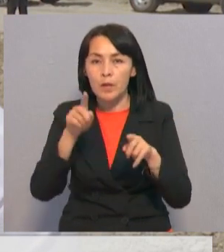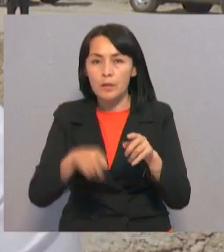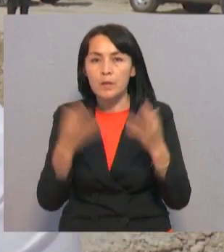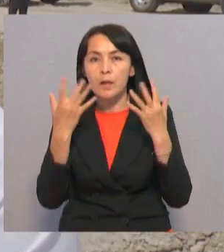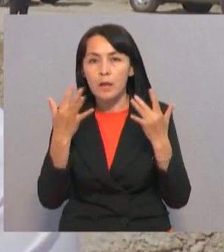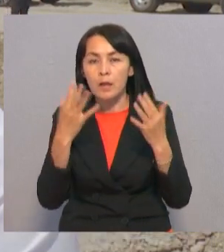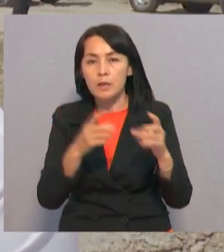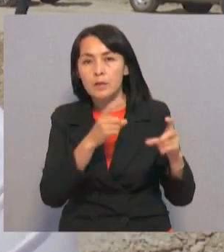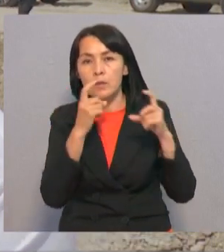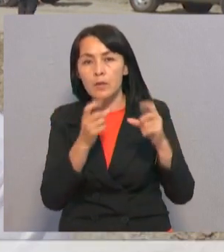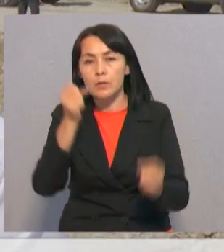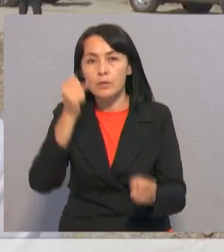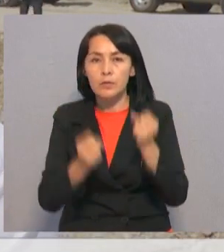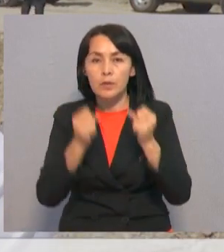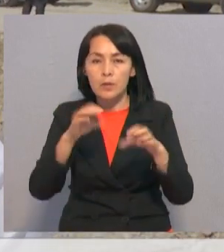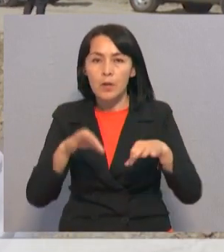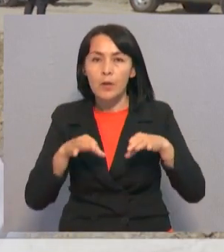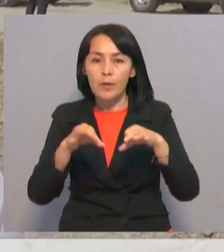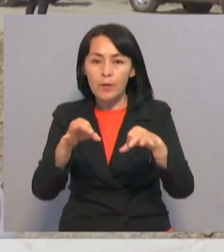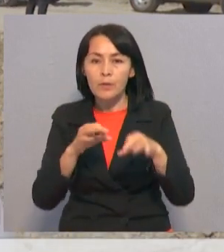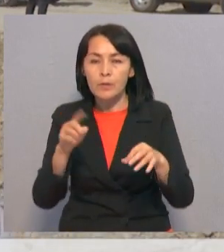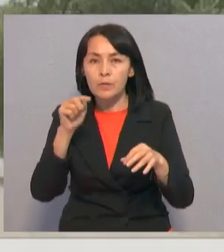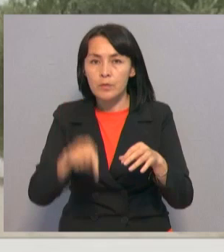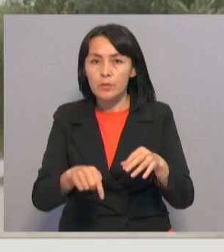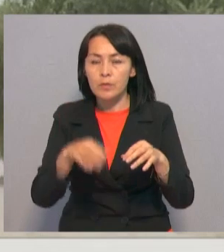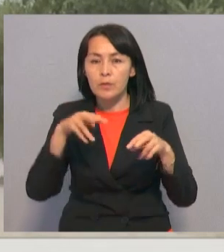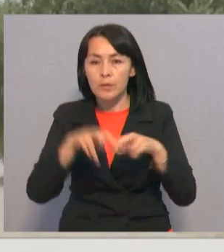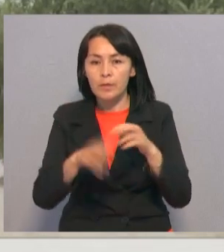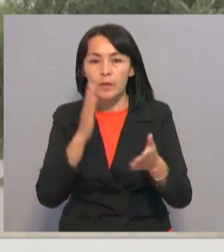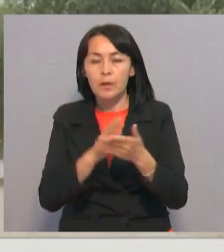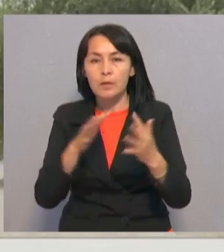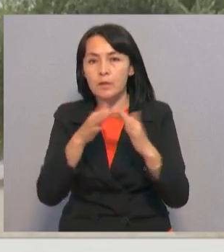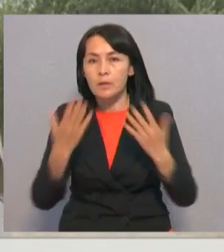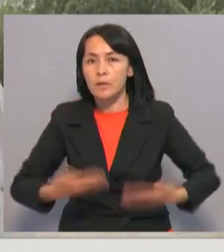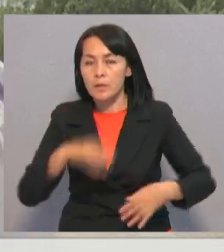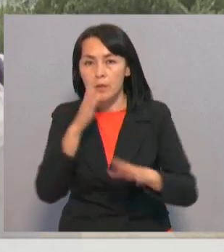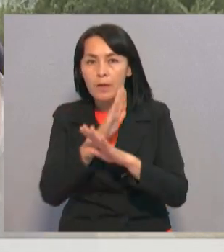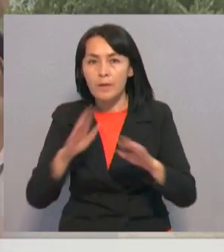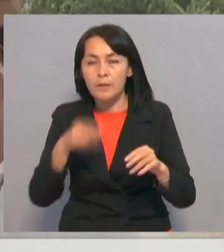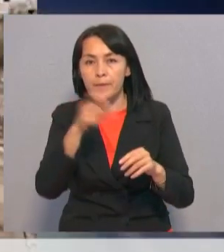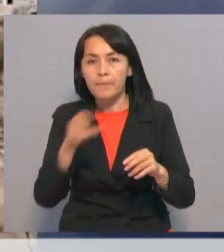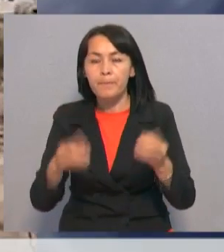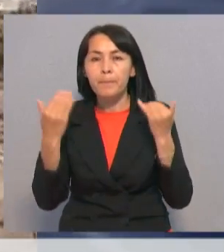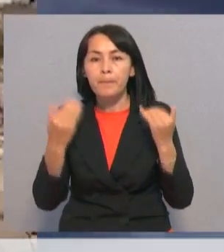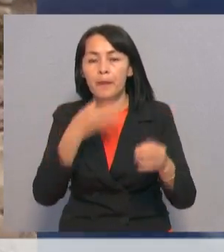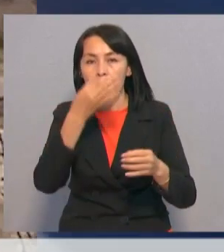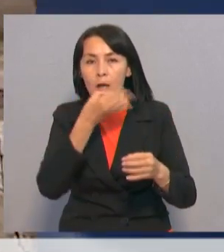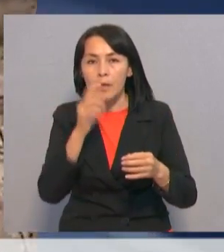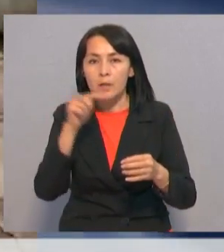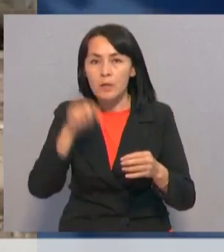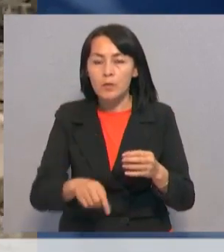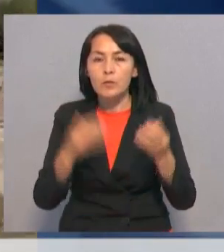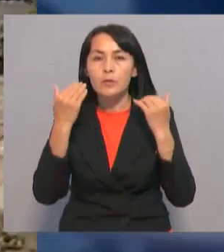увеличилось количество грузовиков, едущих по мосту, что тоже дает эффект. Жители села не согласны с тем, что говорят чиновники. Они отмечают, что